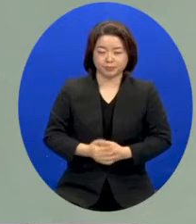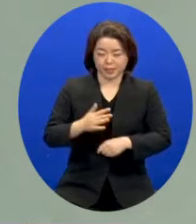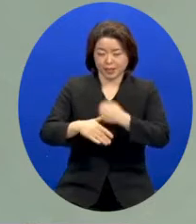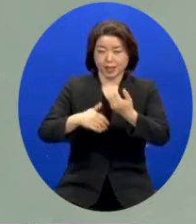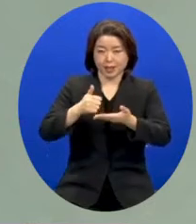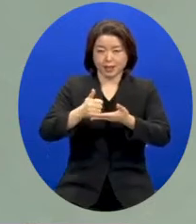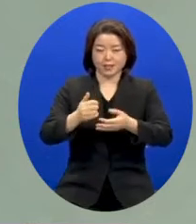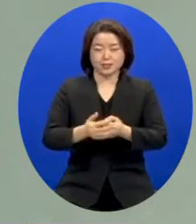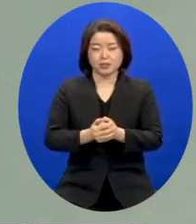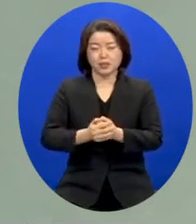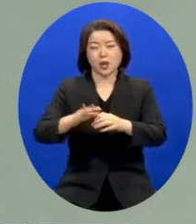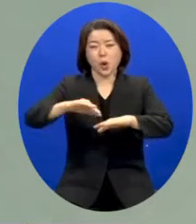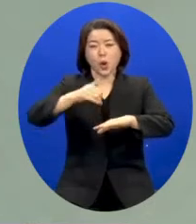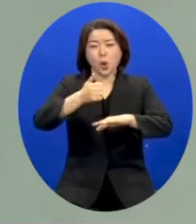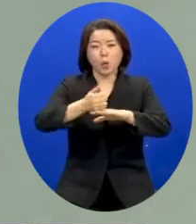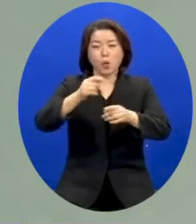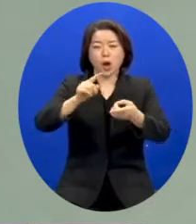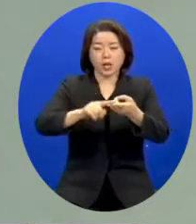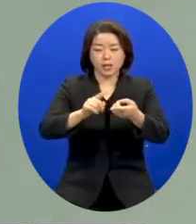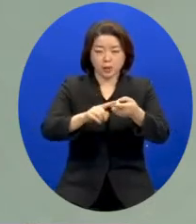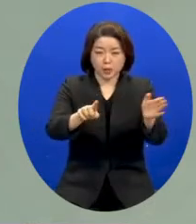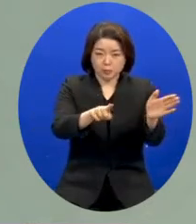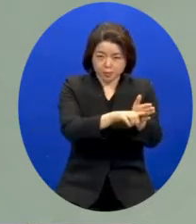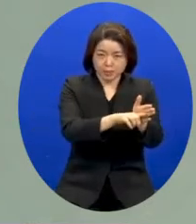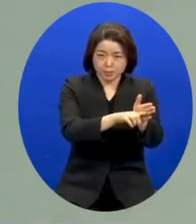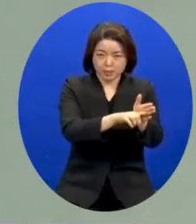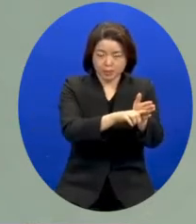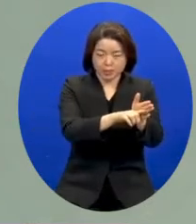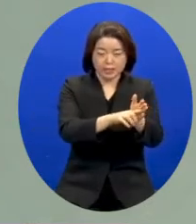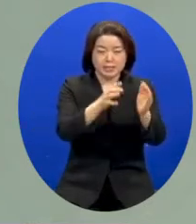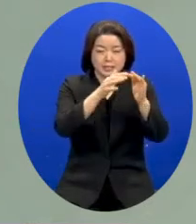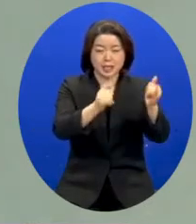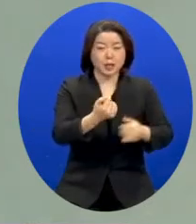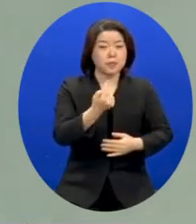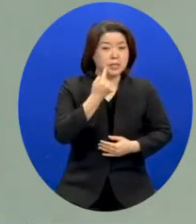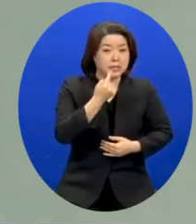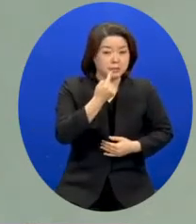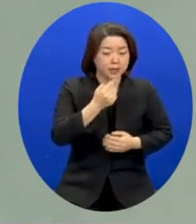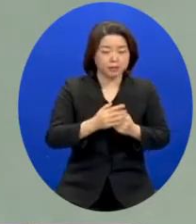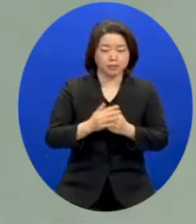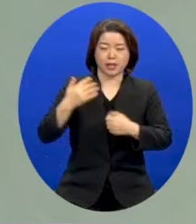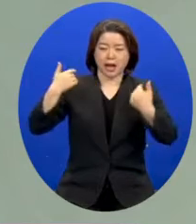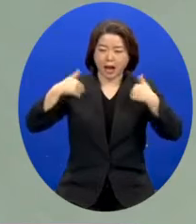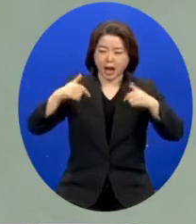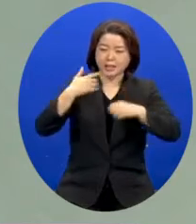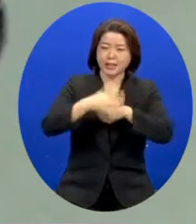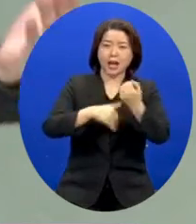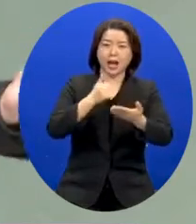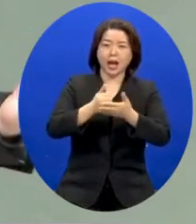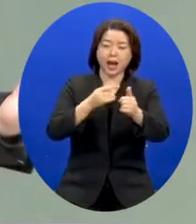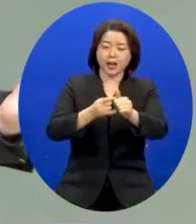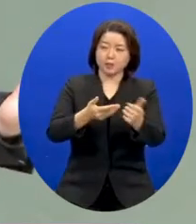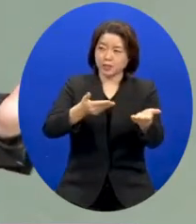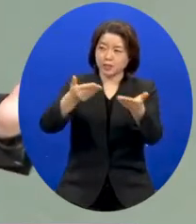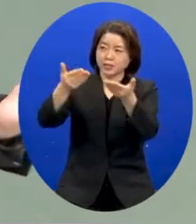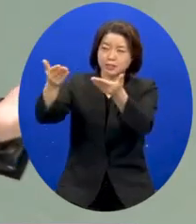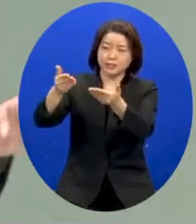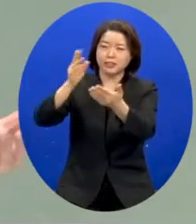하나님이 왕이심을 믿는 성도들의 입에는 항상 하나님께 드릴 찬양으로